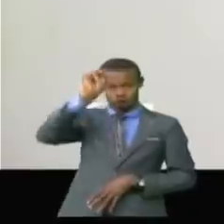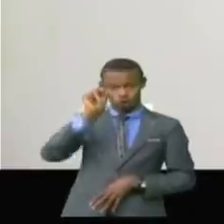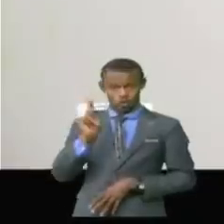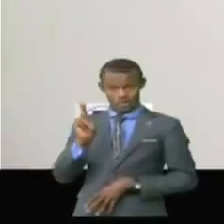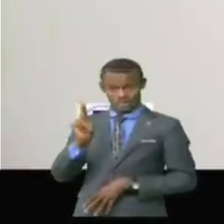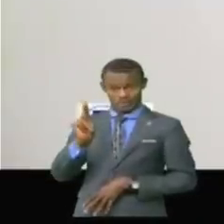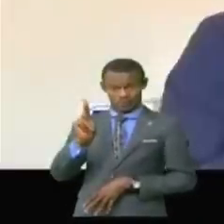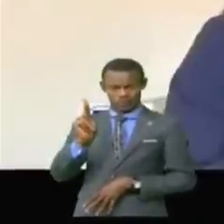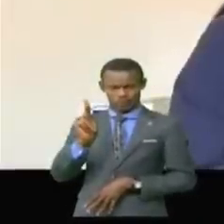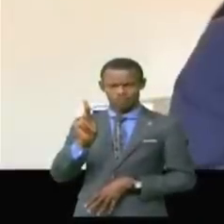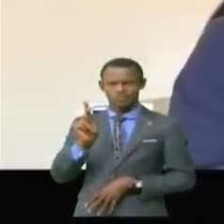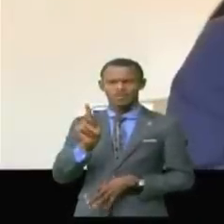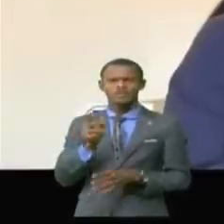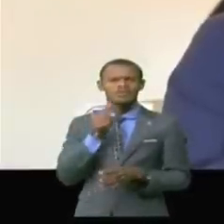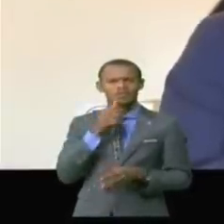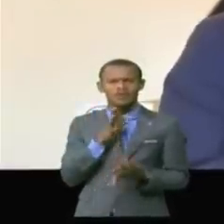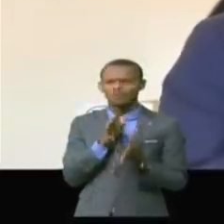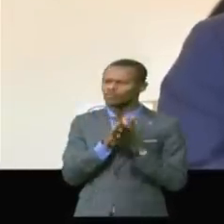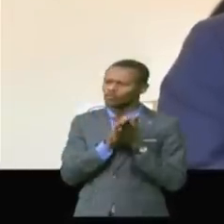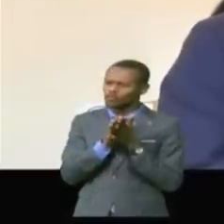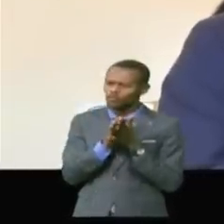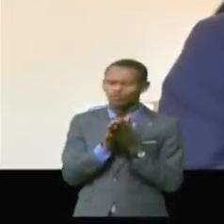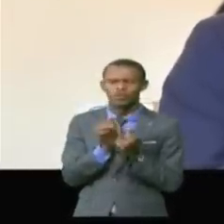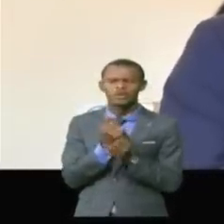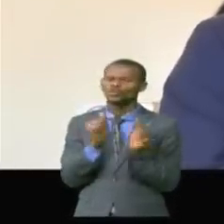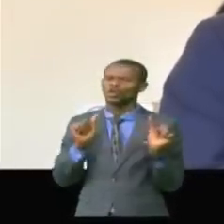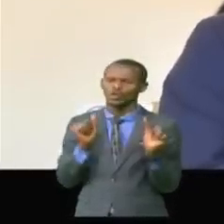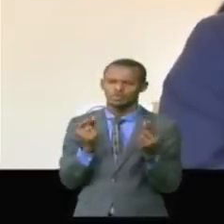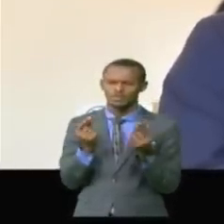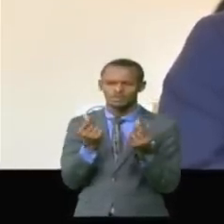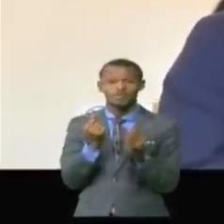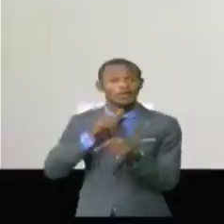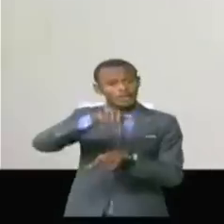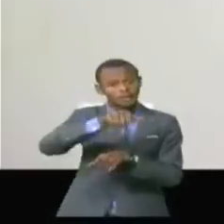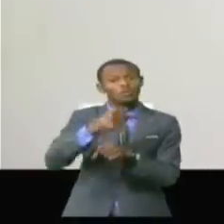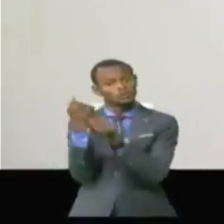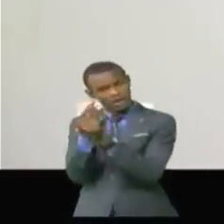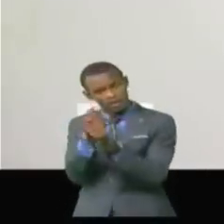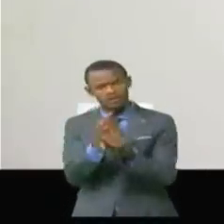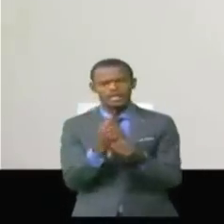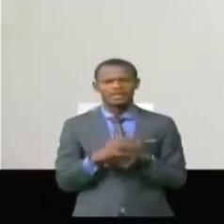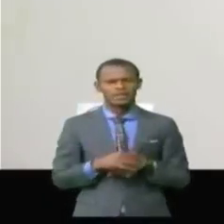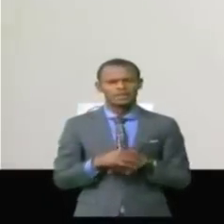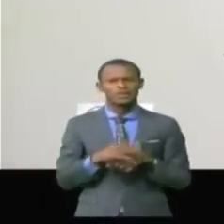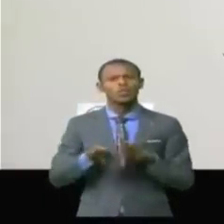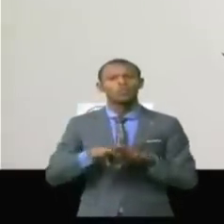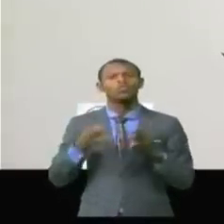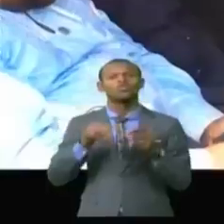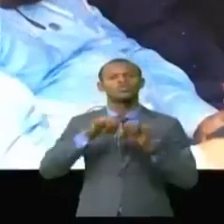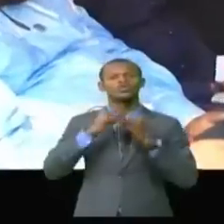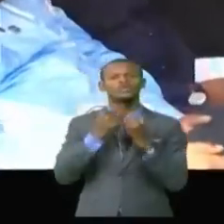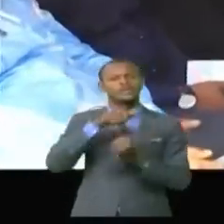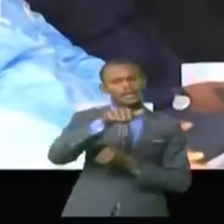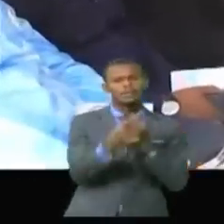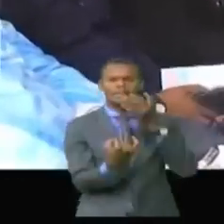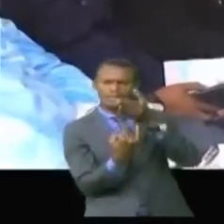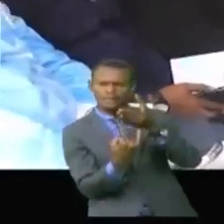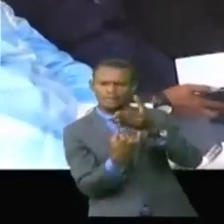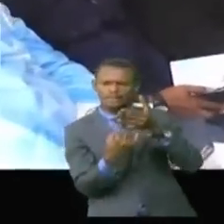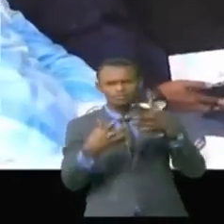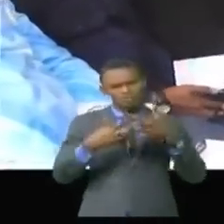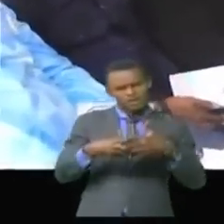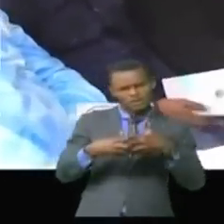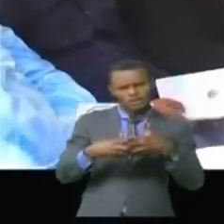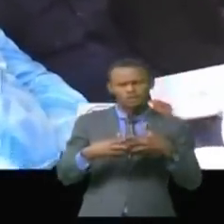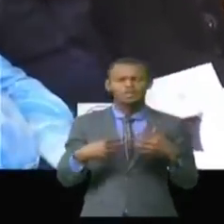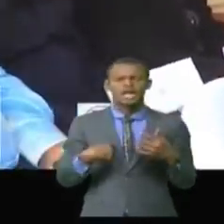l'industrie FPI a exprimé son plein soutien à la Mutuelle financière des femmes africaines lors du lancement officiel de ses activités à